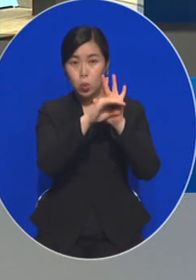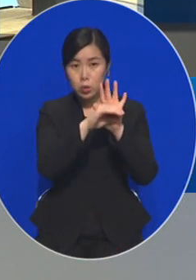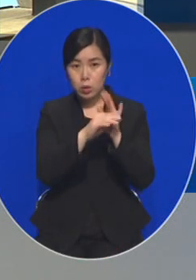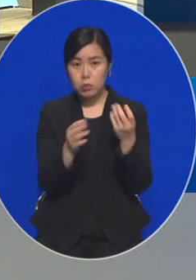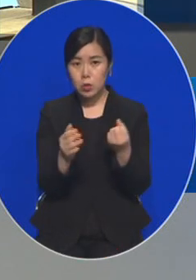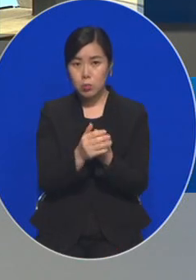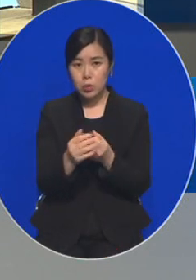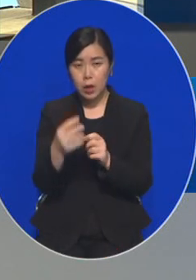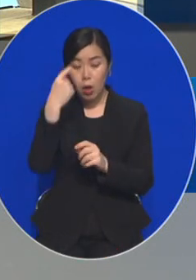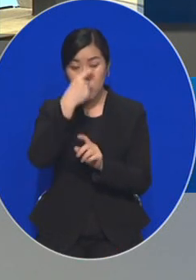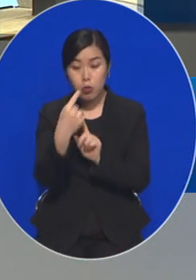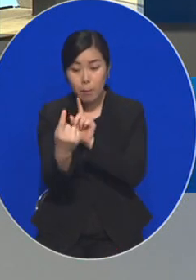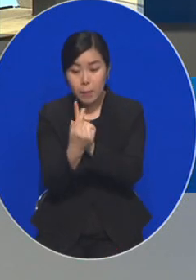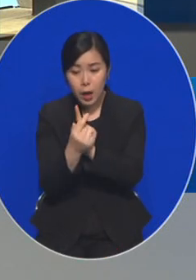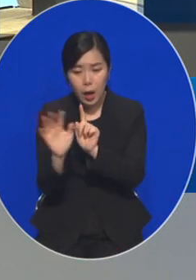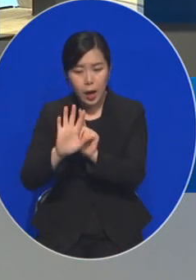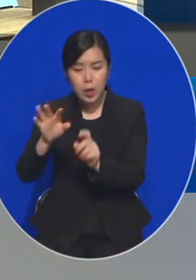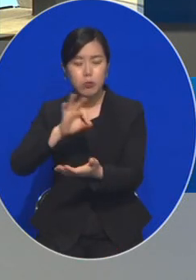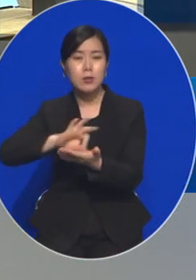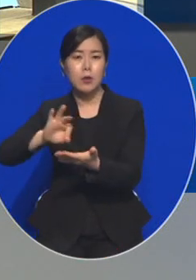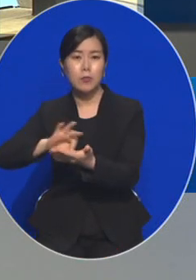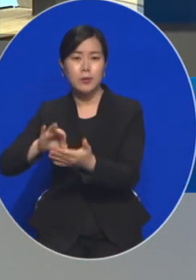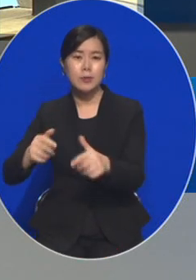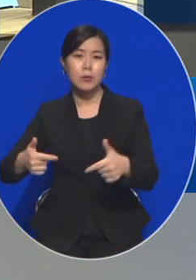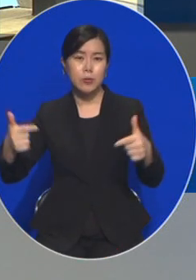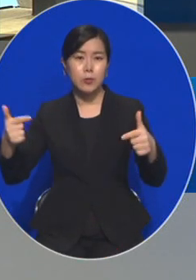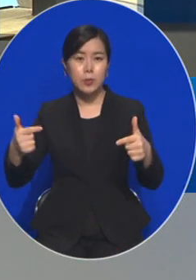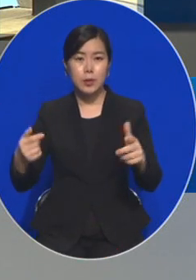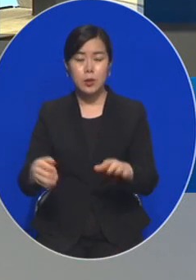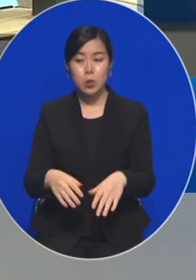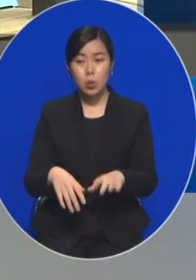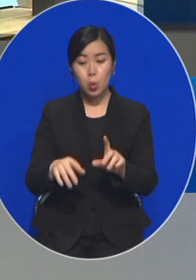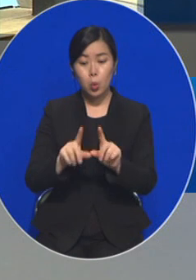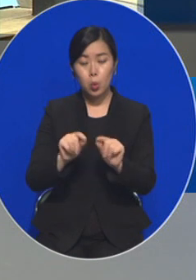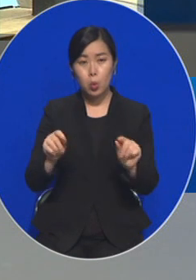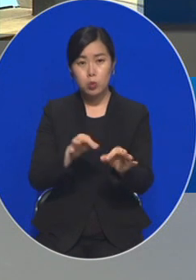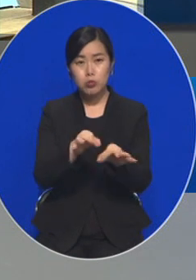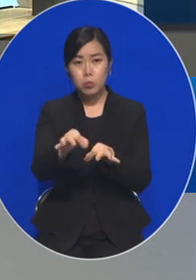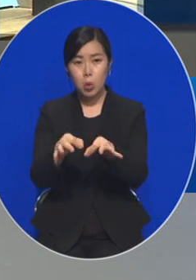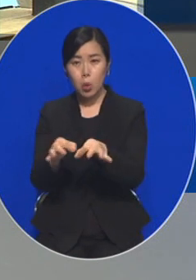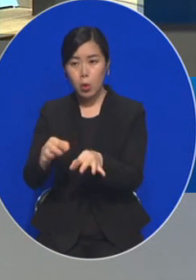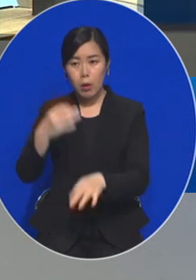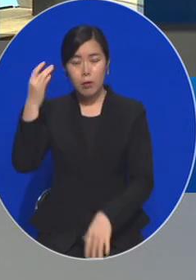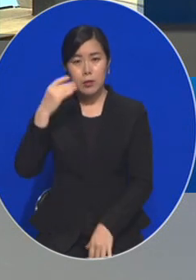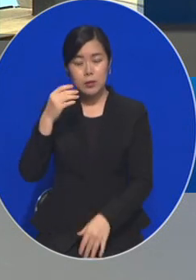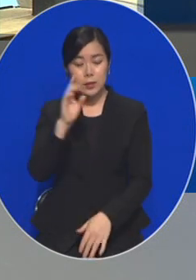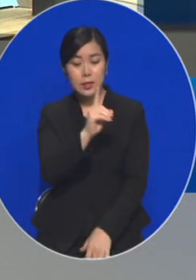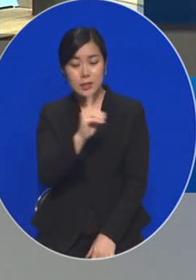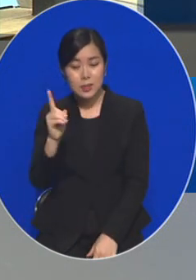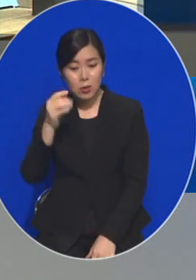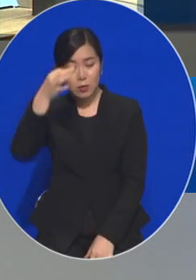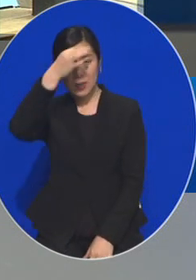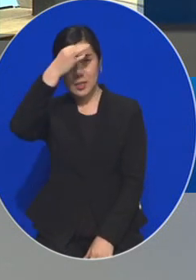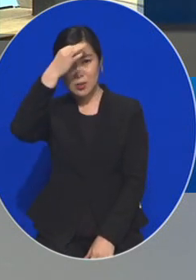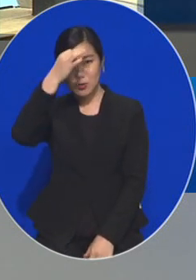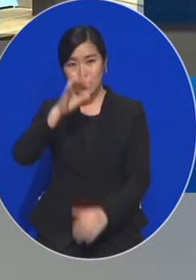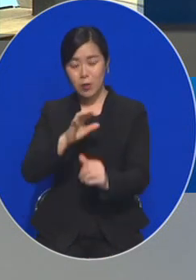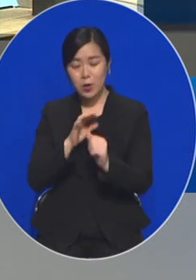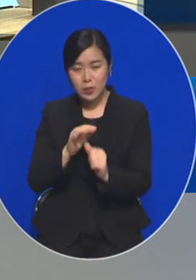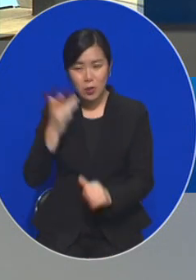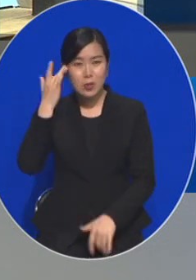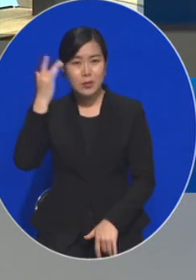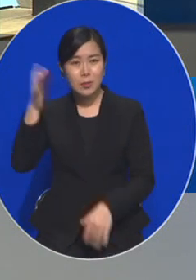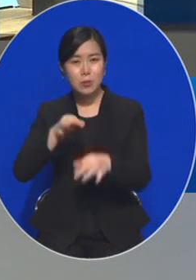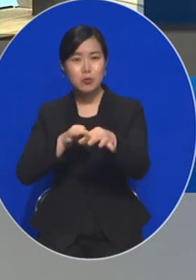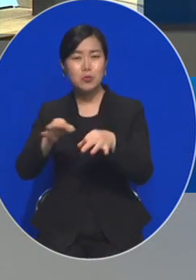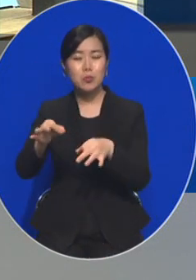코로나19로 비대면 소비가 늘어나고 있는데요. 동네 슈퍼가 디지털 기술을 덧입고 스마트 슈퍼로 다시